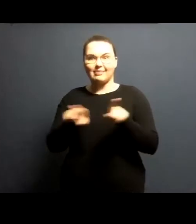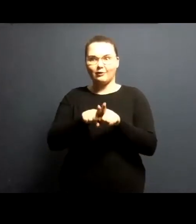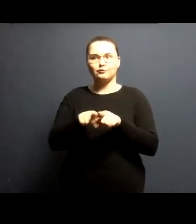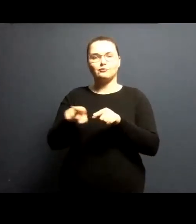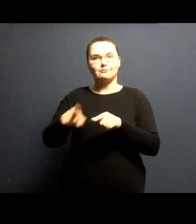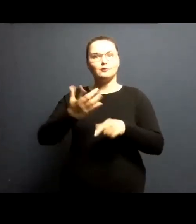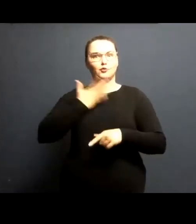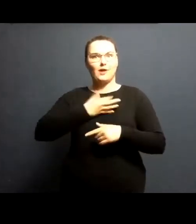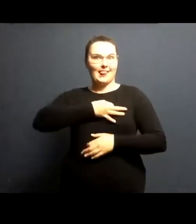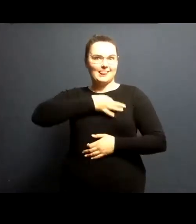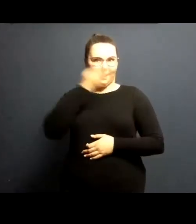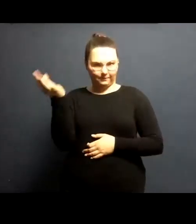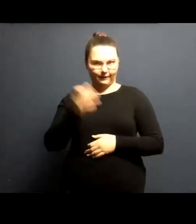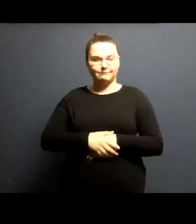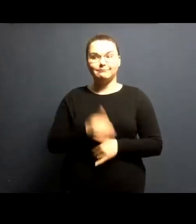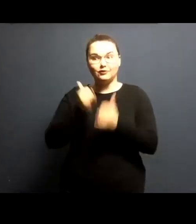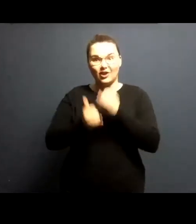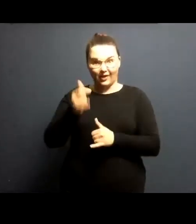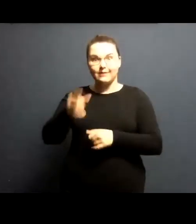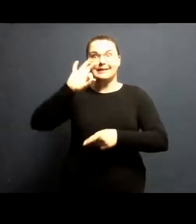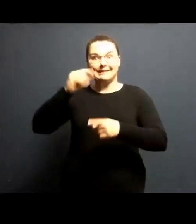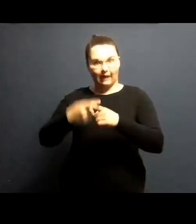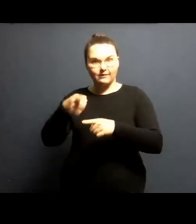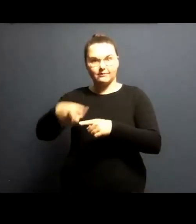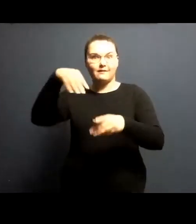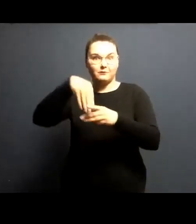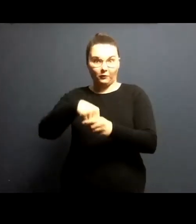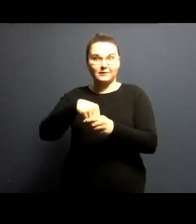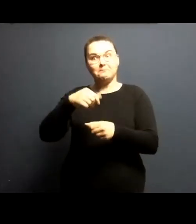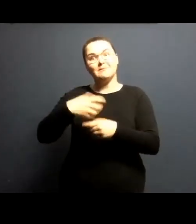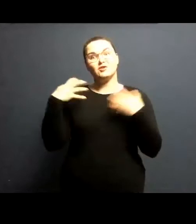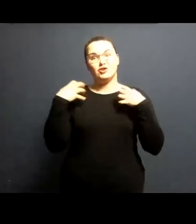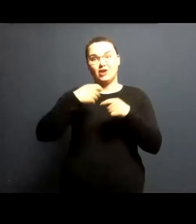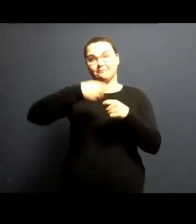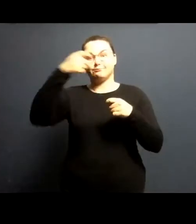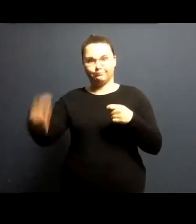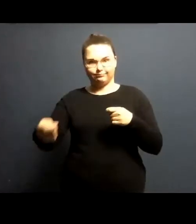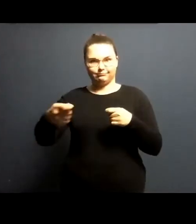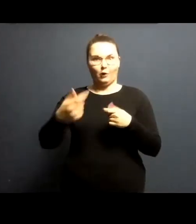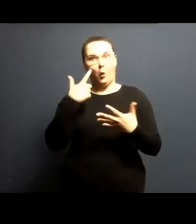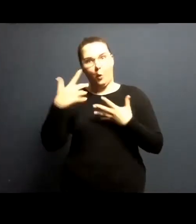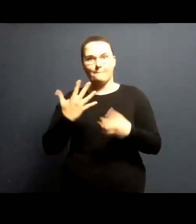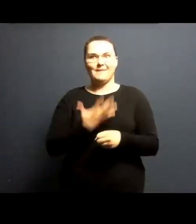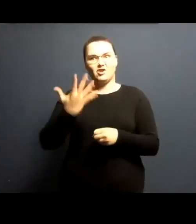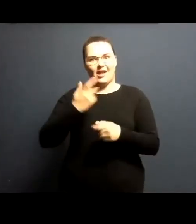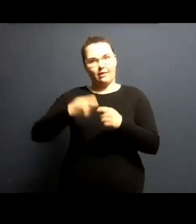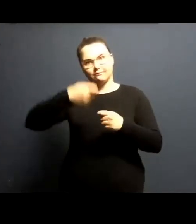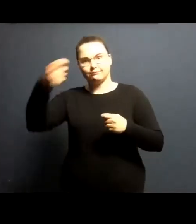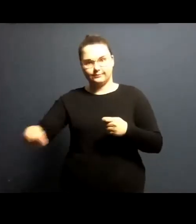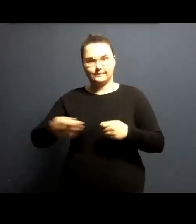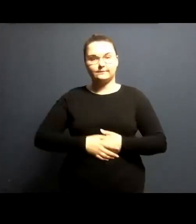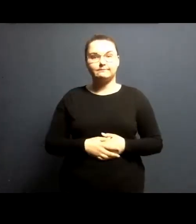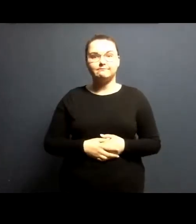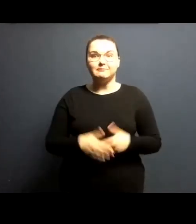jest około 5 lat dłuższe od życia rówieśników rezygnujących z pożycia seksualnego. Tutaj zachowałabym pewien dystans do tego